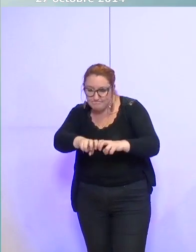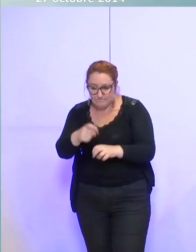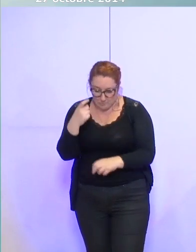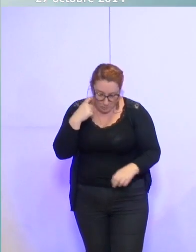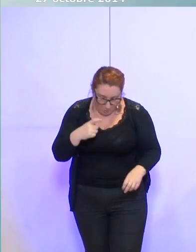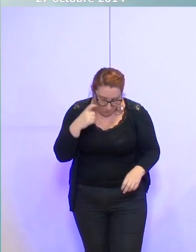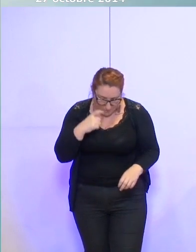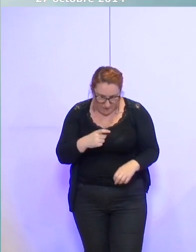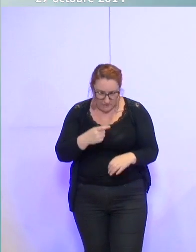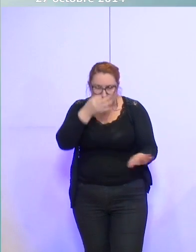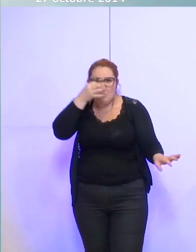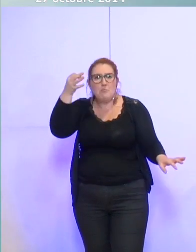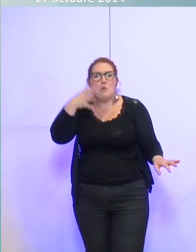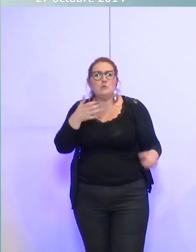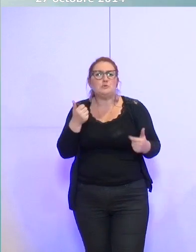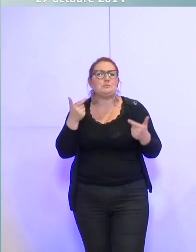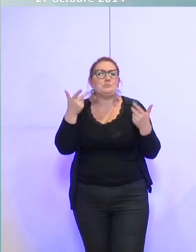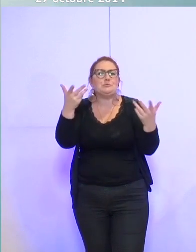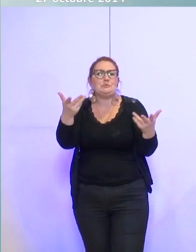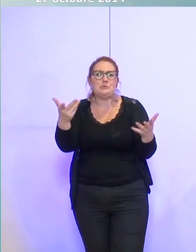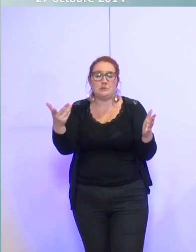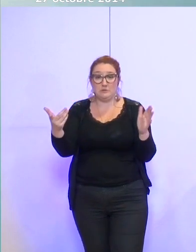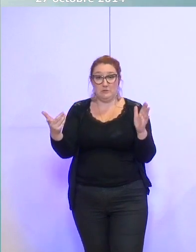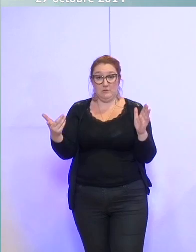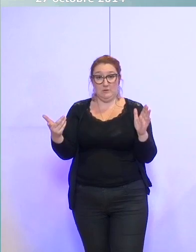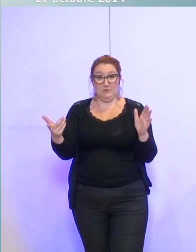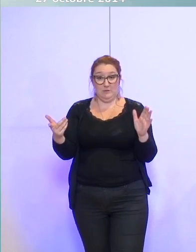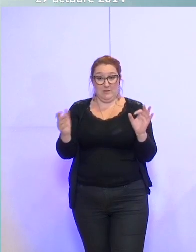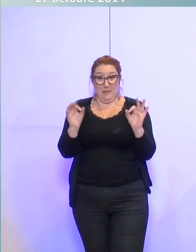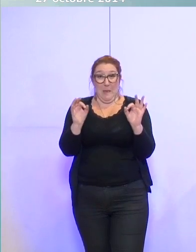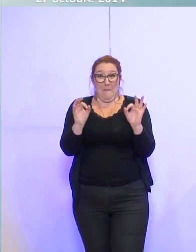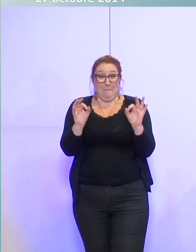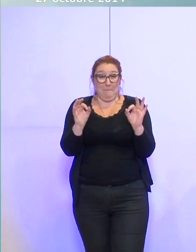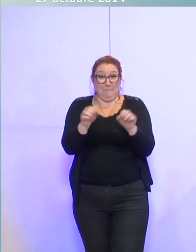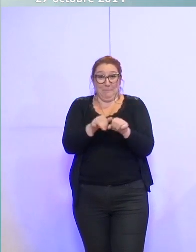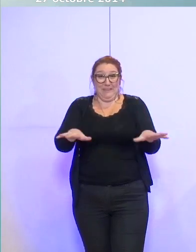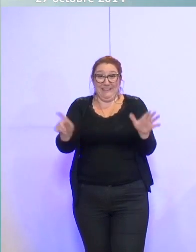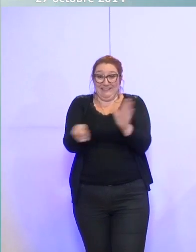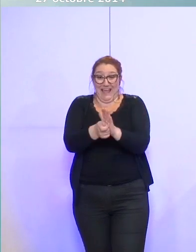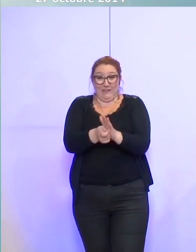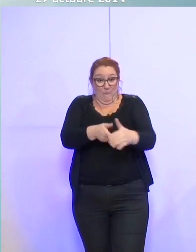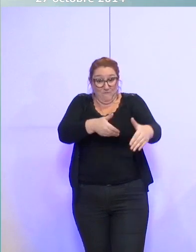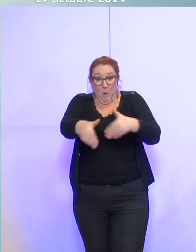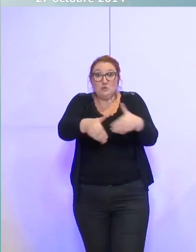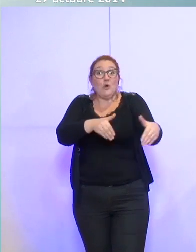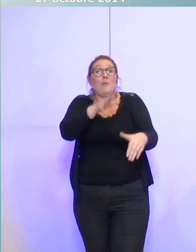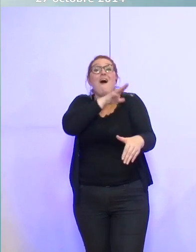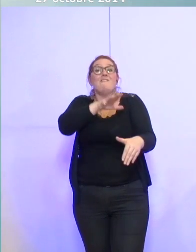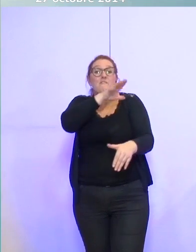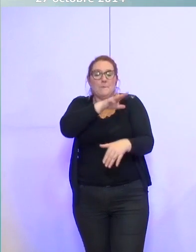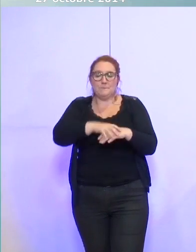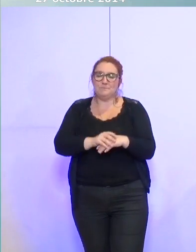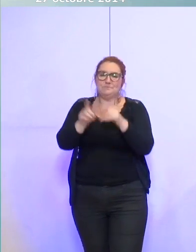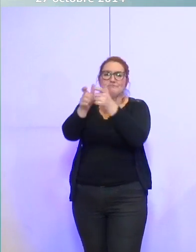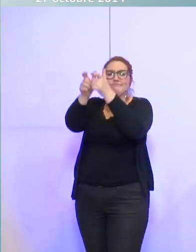pollutions ont eu lieu lors du fonctionnement de ce réacteur de recherche. Selon le Haut Comité pour la transparence et l'information de la